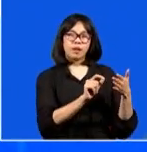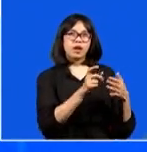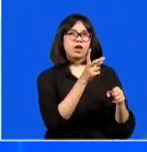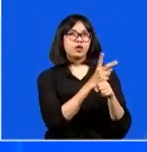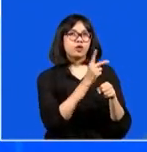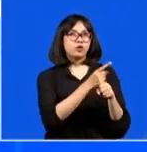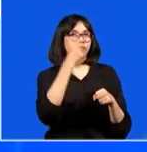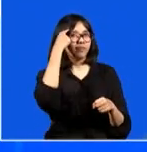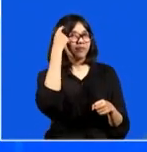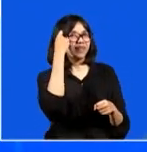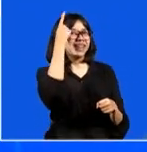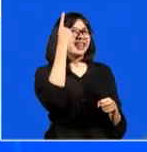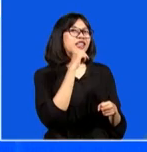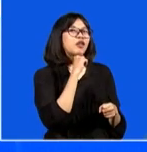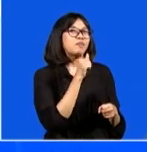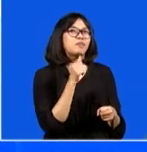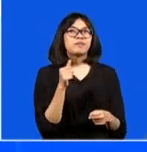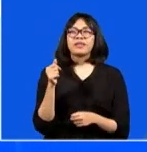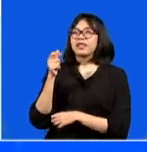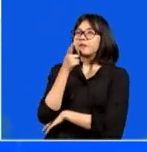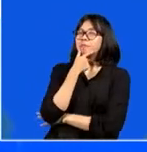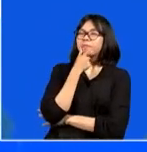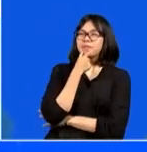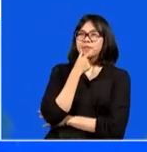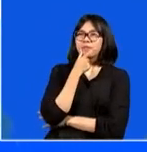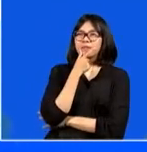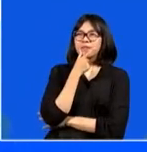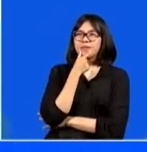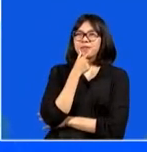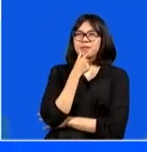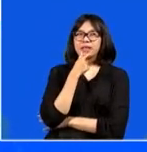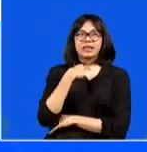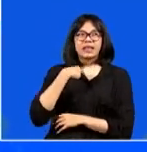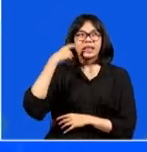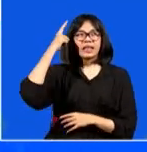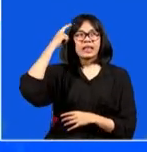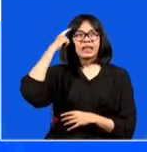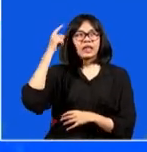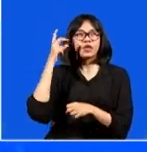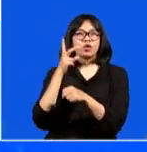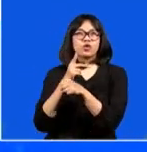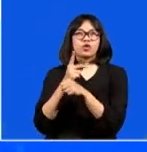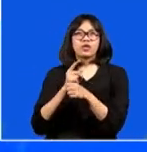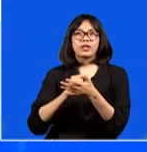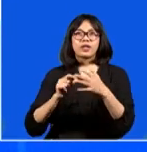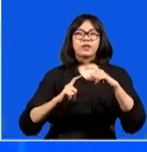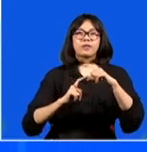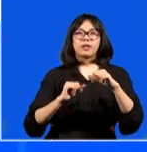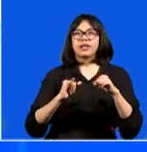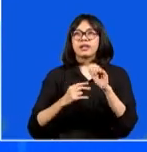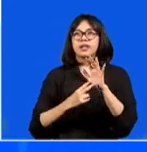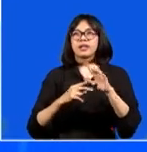yang terbersit boleh enggak tanpa mengesampingkan yang lain Tentunya saya punya bu guru ibu guru Sinaga